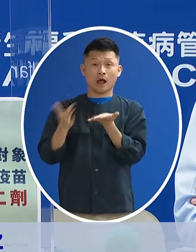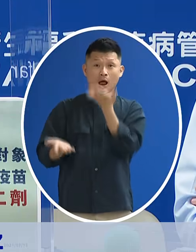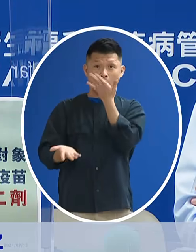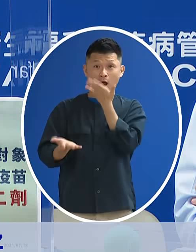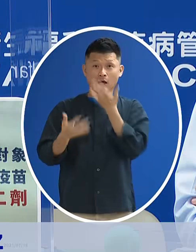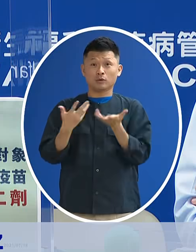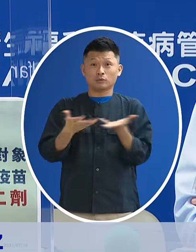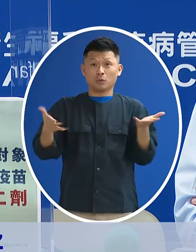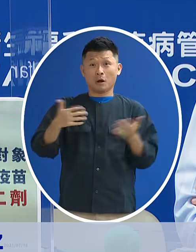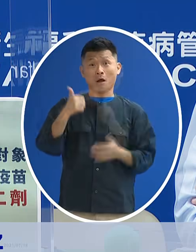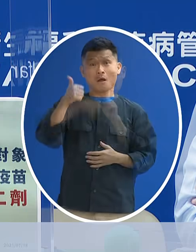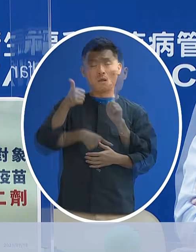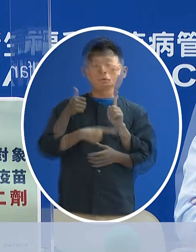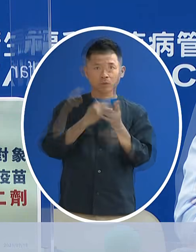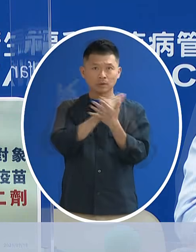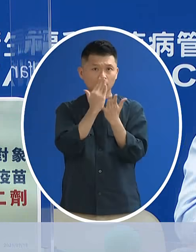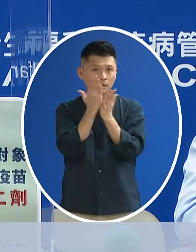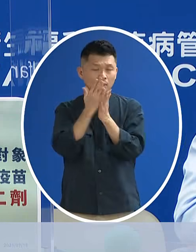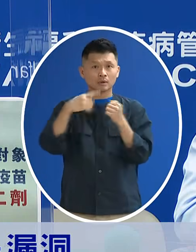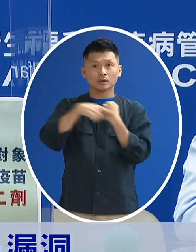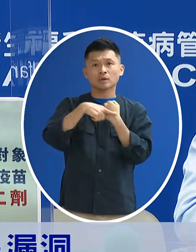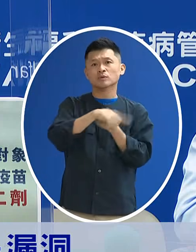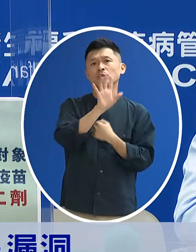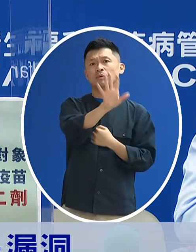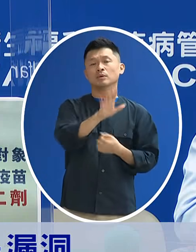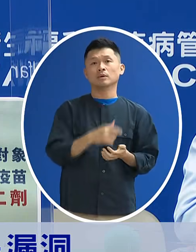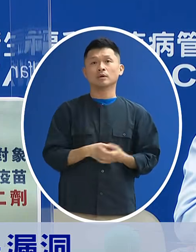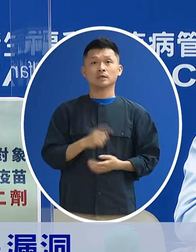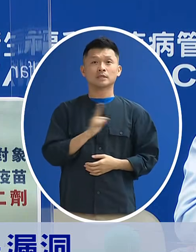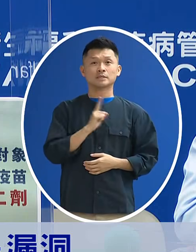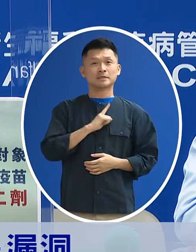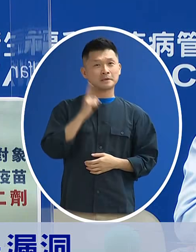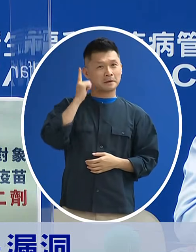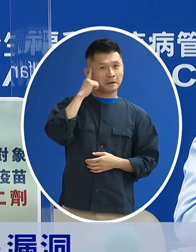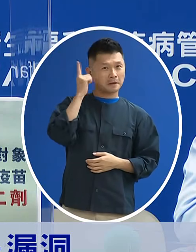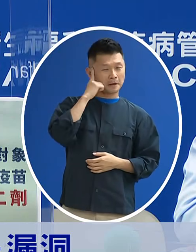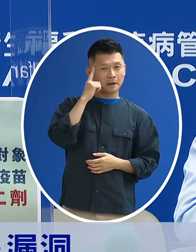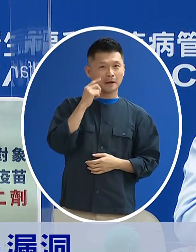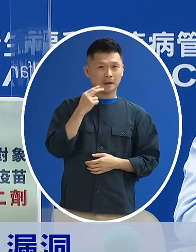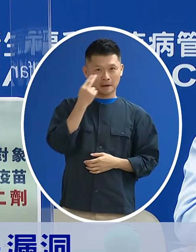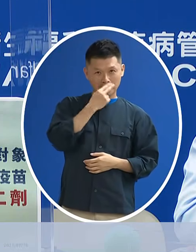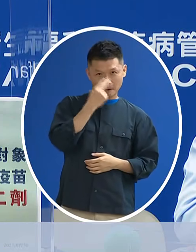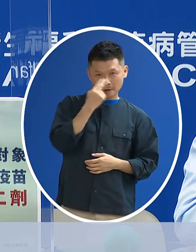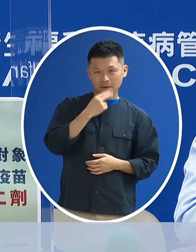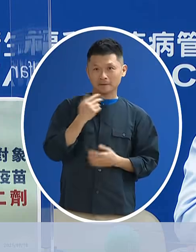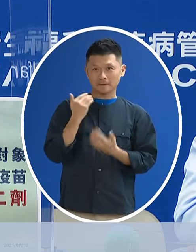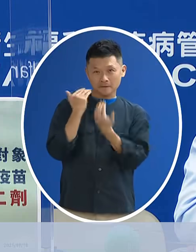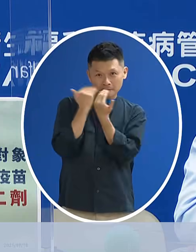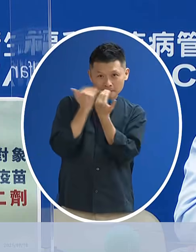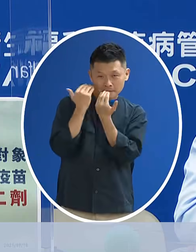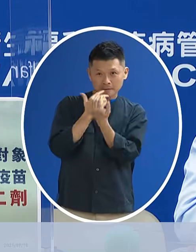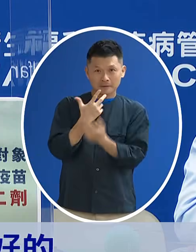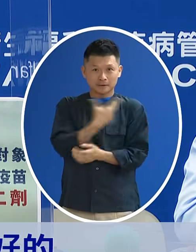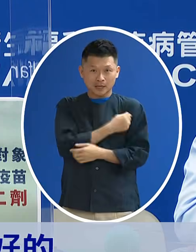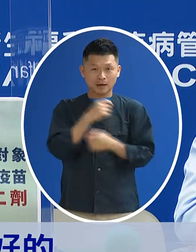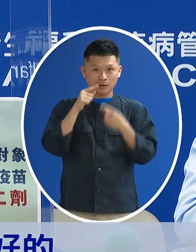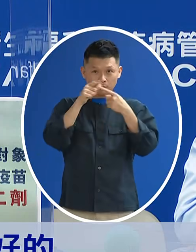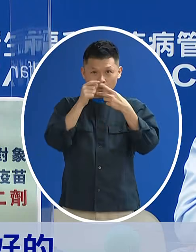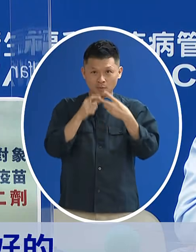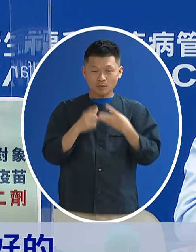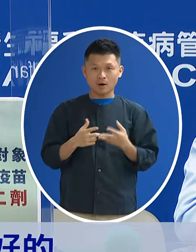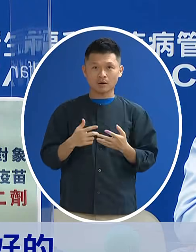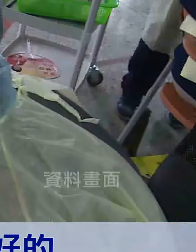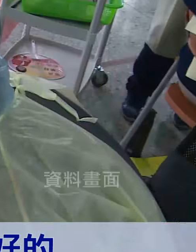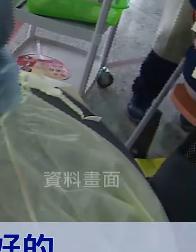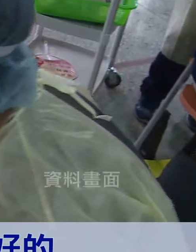何了，他要刚刚好。那冒冒然然的自以为走了很多的漏洞，打了很多，对身体绝对不